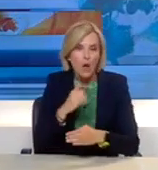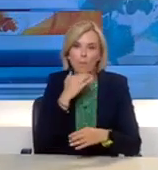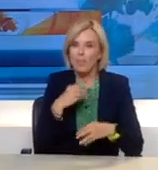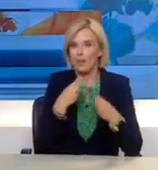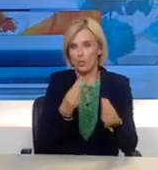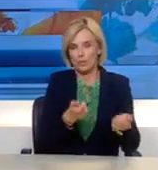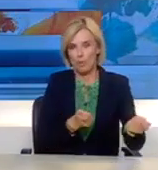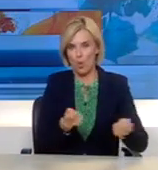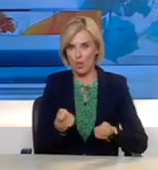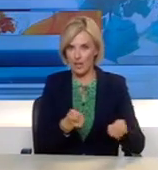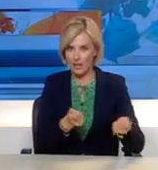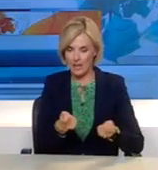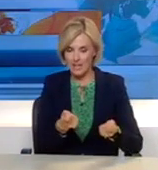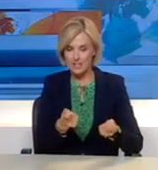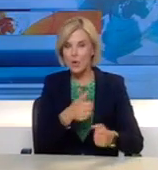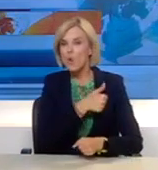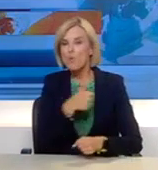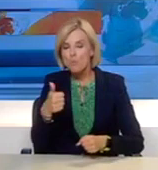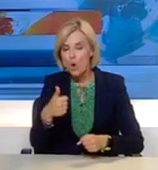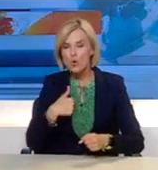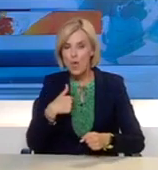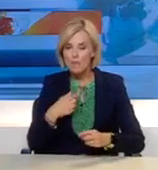που έχουν βγει αφορούν